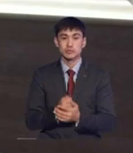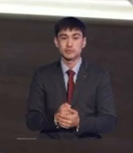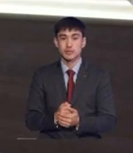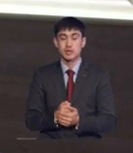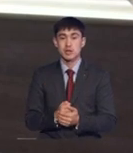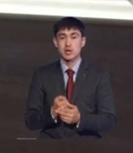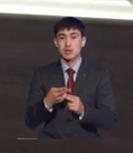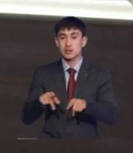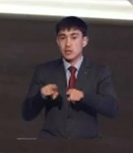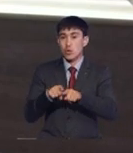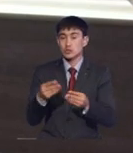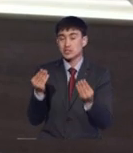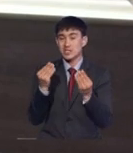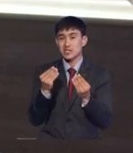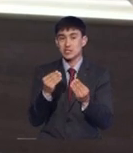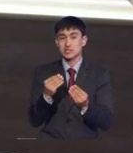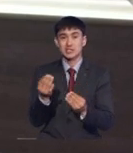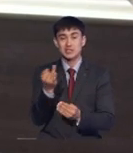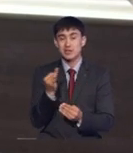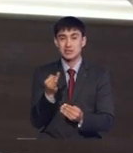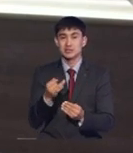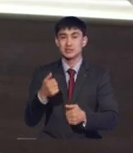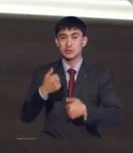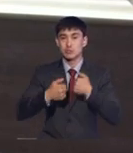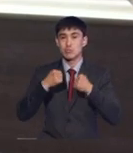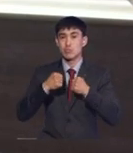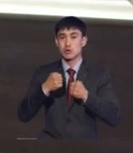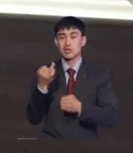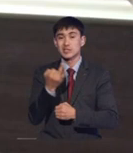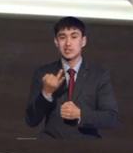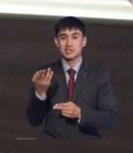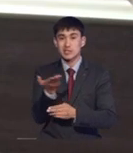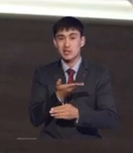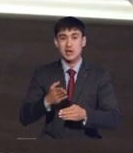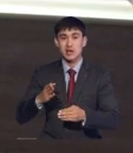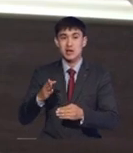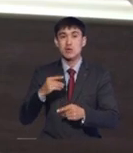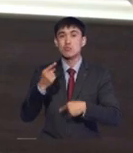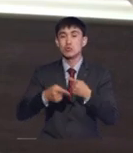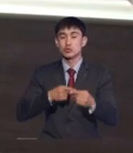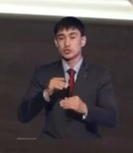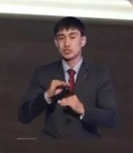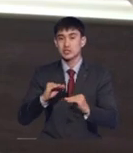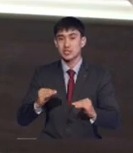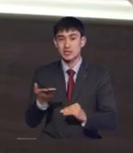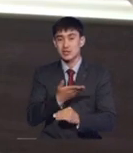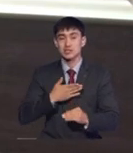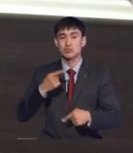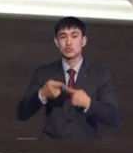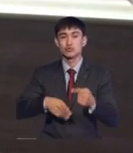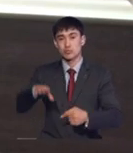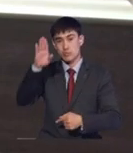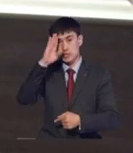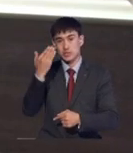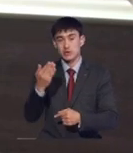том числе это такой самый зрелищный, самый интересный. Он такой интересен для воспитания будущего поколения, для наших будущих